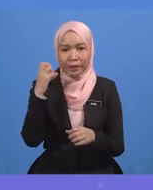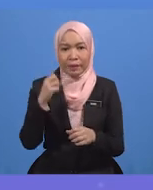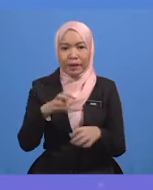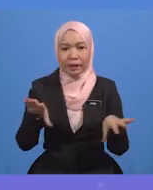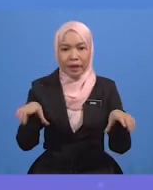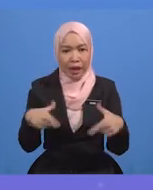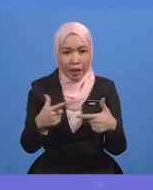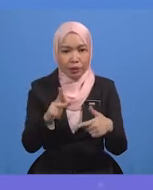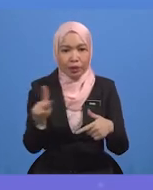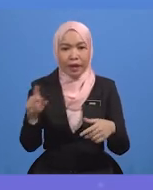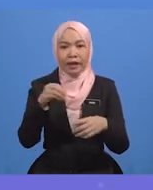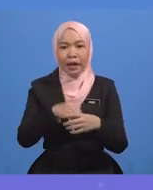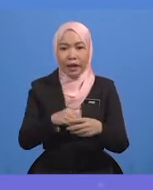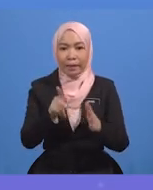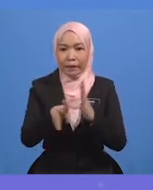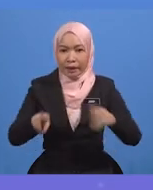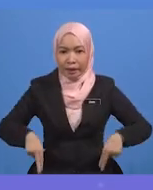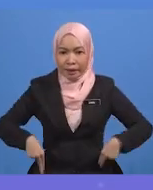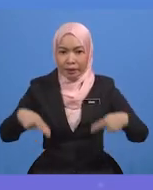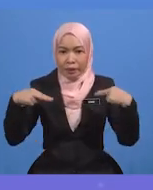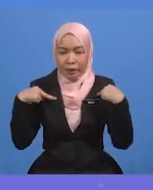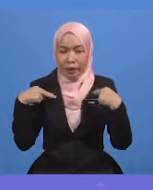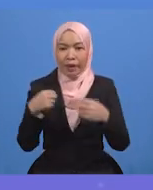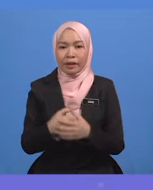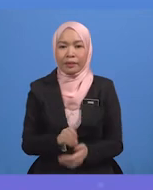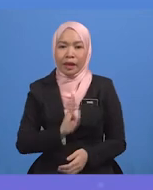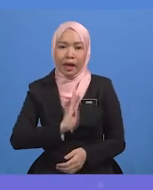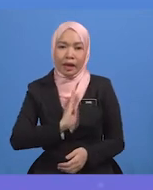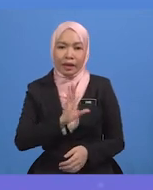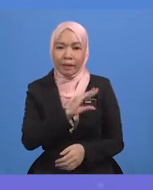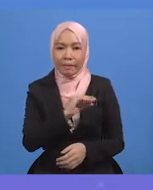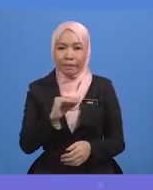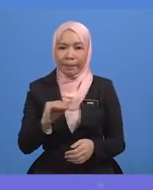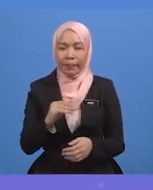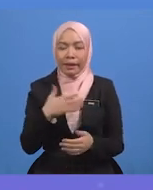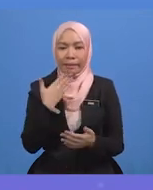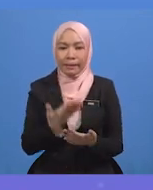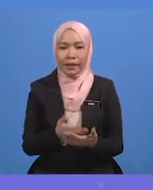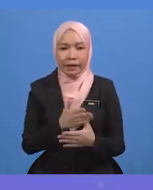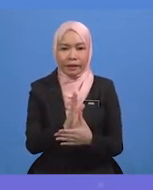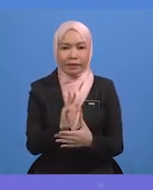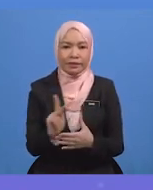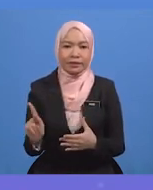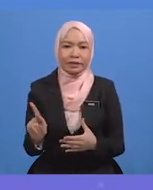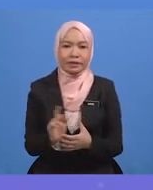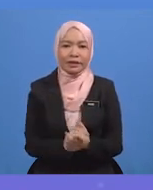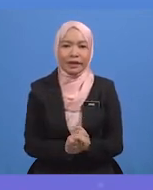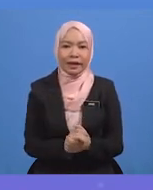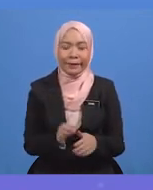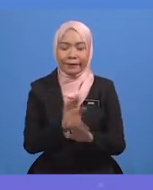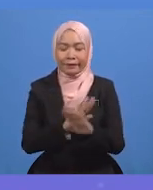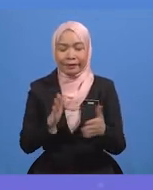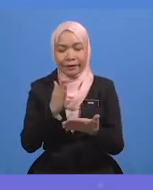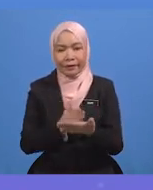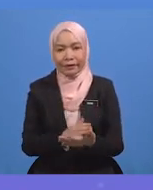dalam kehidupan secara beradab dan istiqamah. Sehingga kita berjumpa lagi pada kelas yang akan datang.